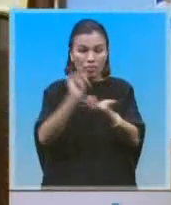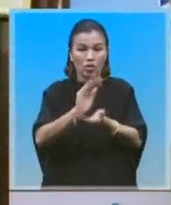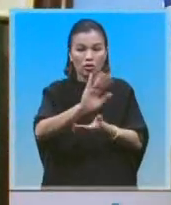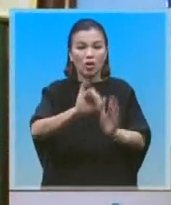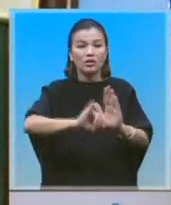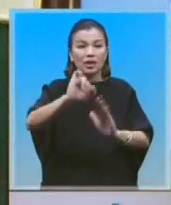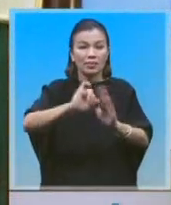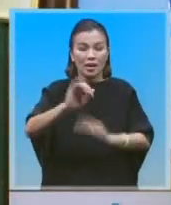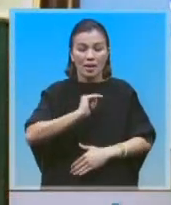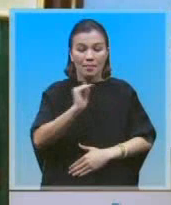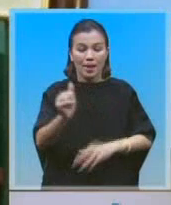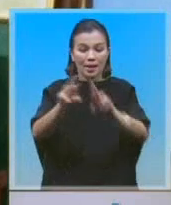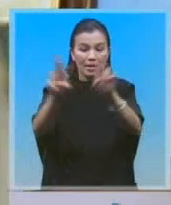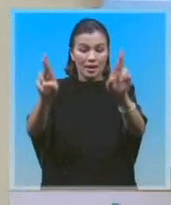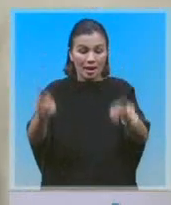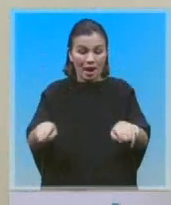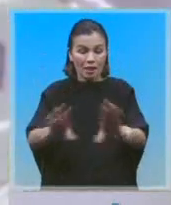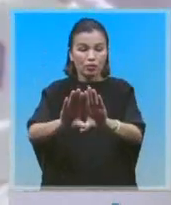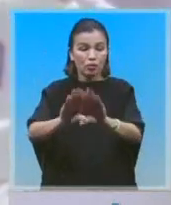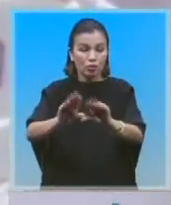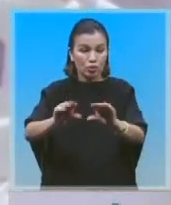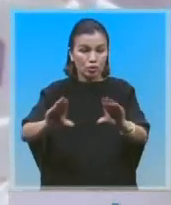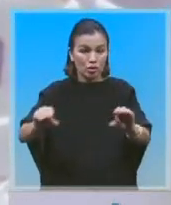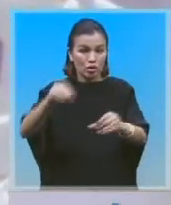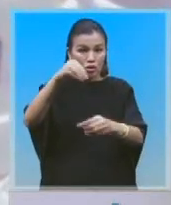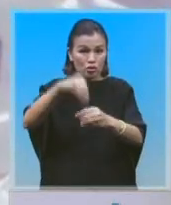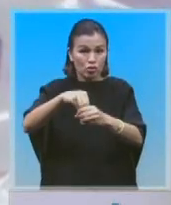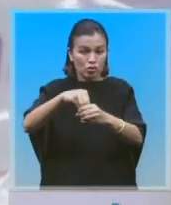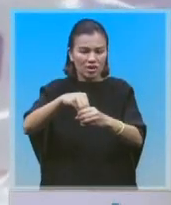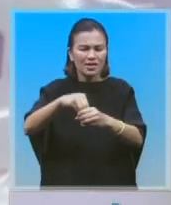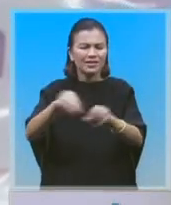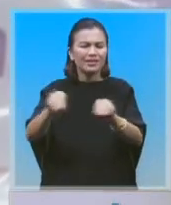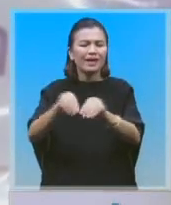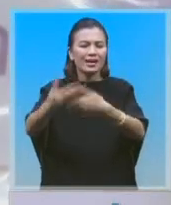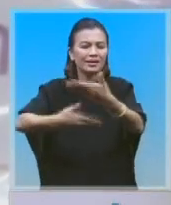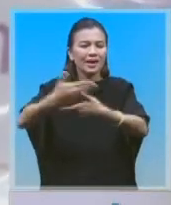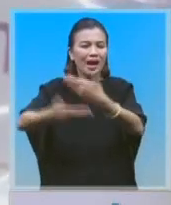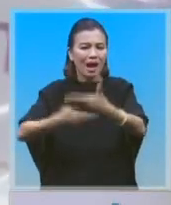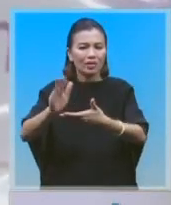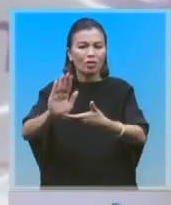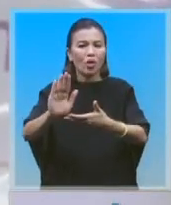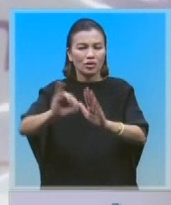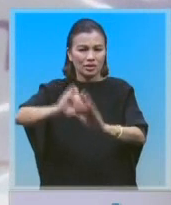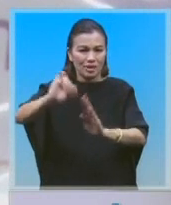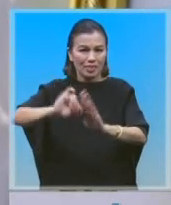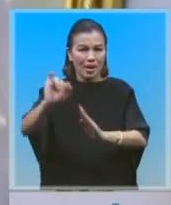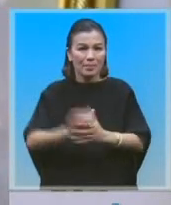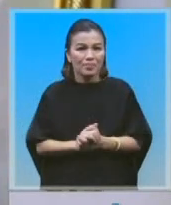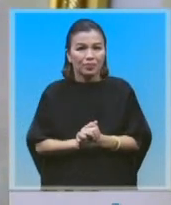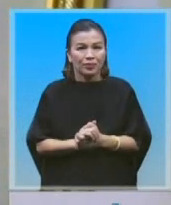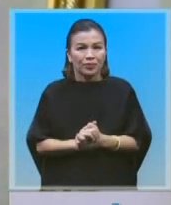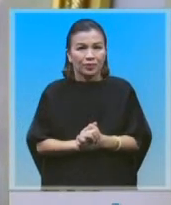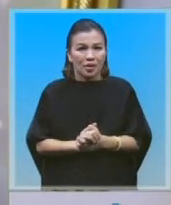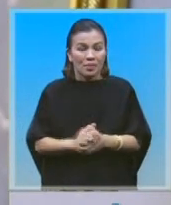างไปยังร้านนวดดังกล่าวนะครับซึ่งตั้งอยู่ภายในศูนย์การค้าแห่งหนึ่งในอำเภอเมืองเชียงใหม่พบว่าร้านนี้เนี่ยเป็นของชมรมผู้สูงอ